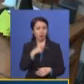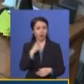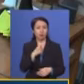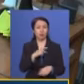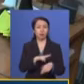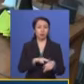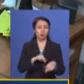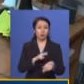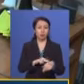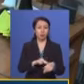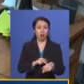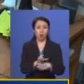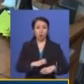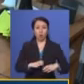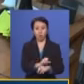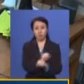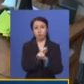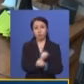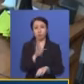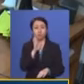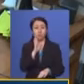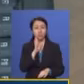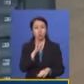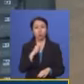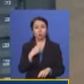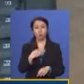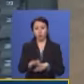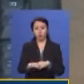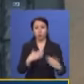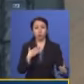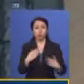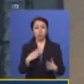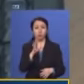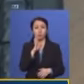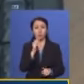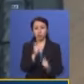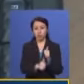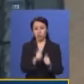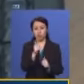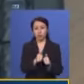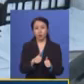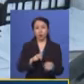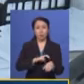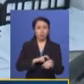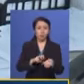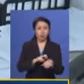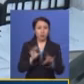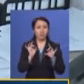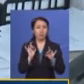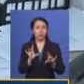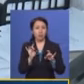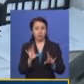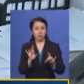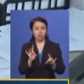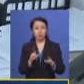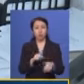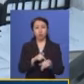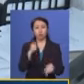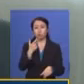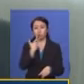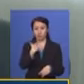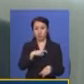инспекторы группы по защите женщин от насилия. Представительницы слабого пола чаще всего боятся выносить ссор из избы или же